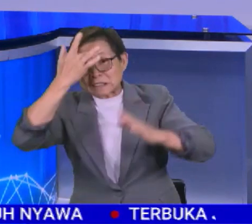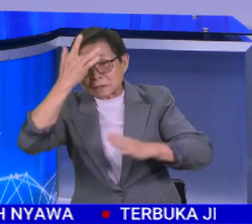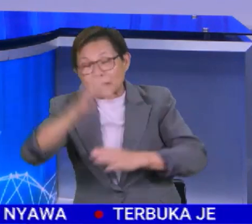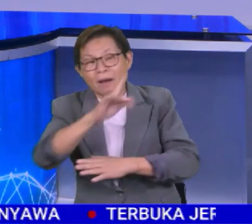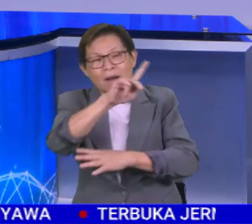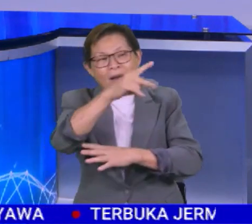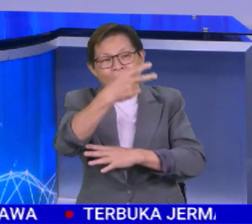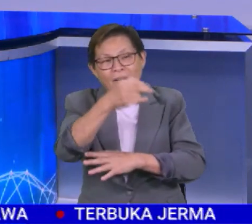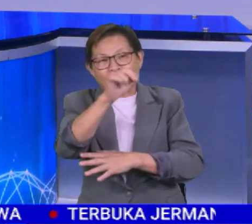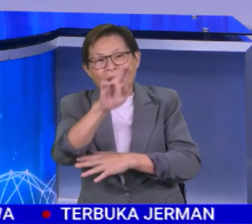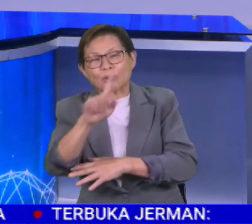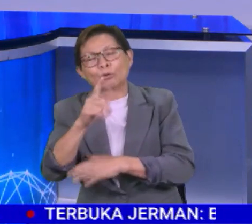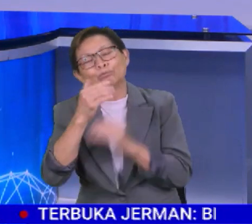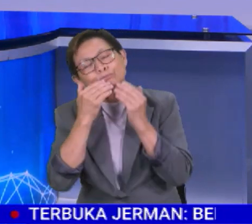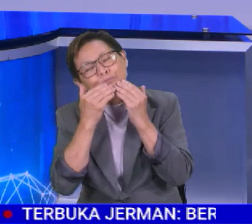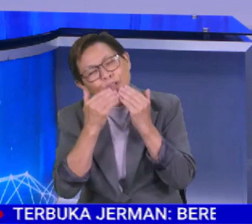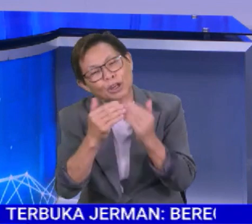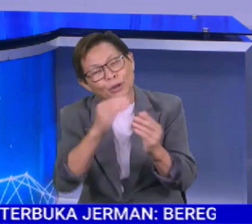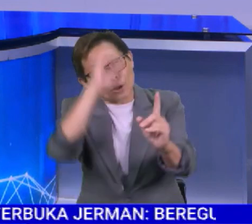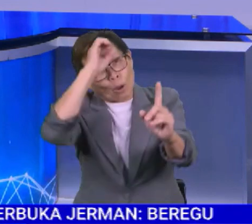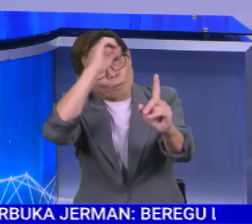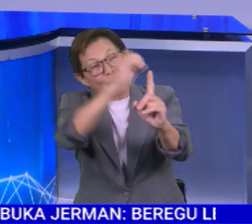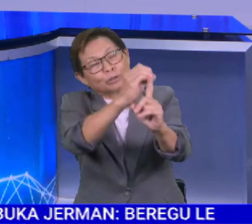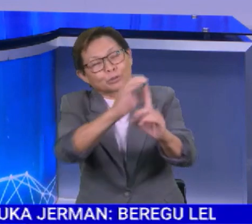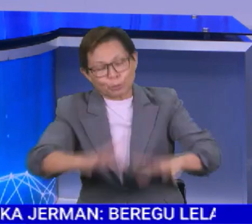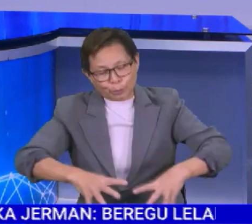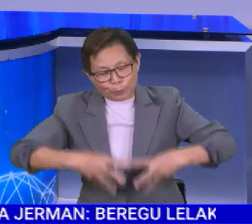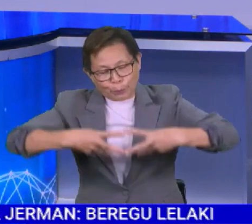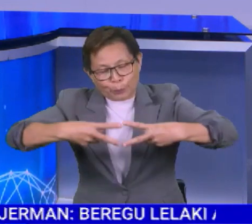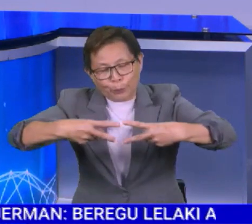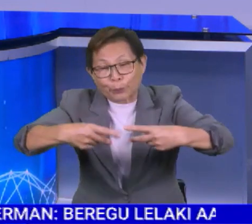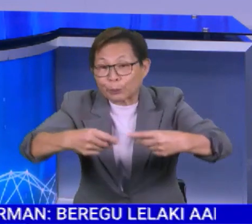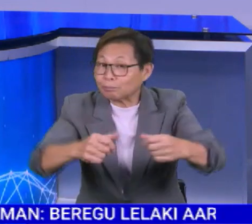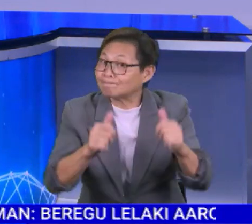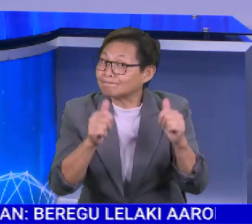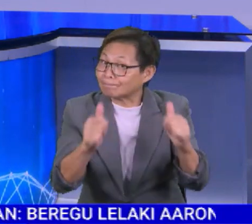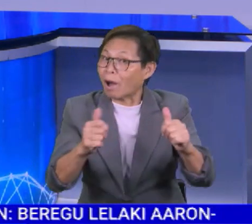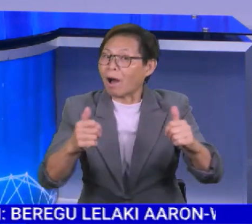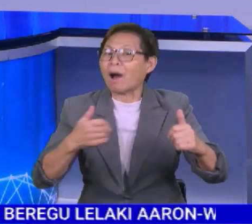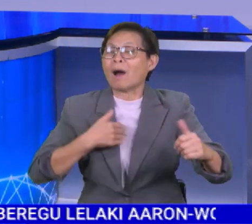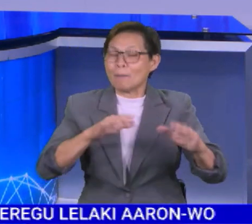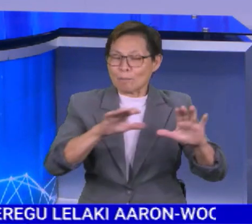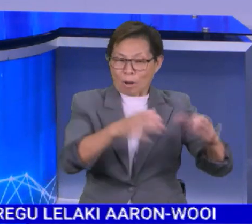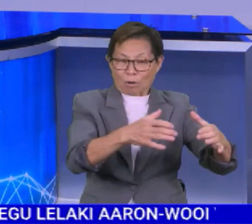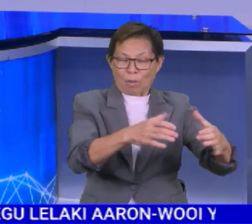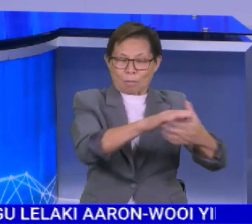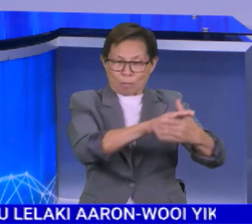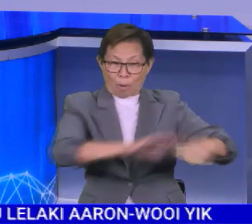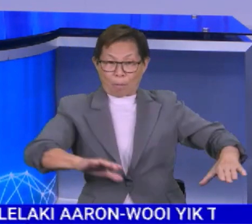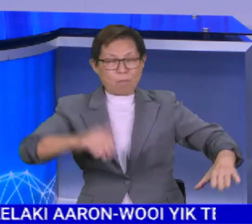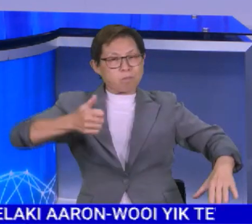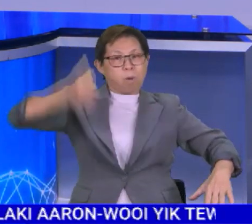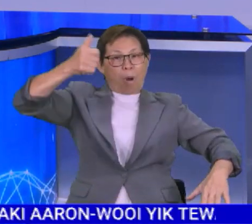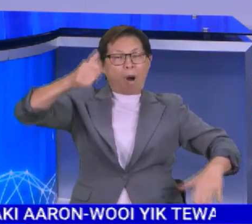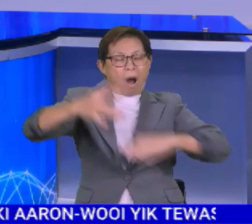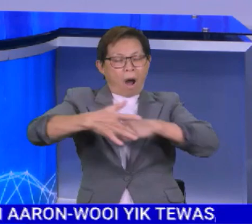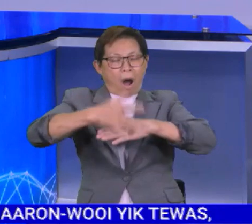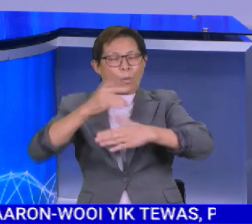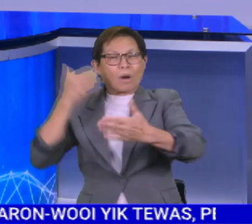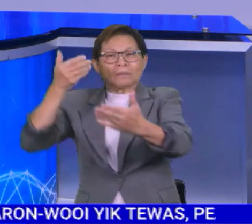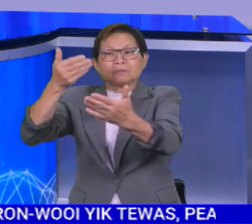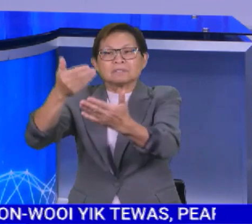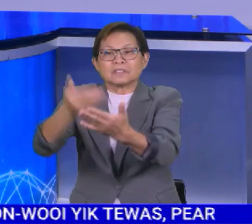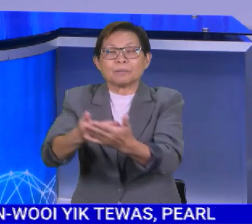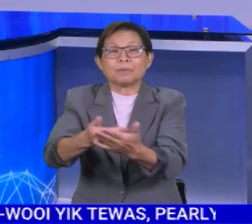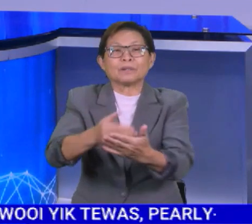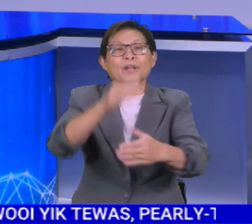Muhammad Khairul Jamil bersyukur misi berkenaan berjalan lancar, apatah lagi mereka antara pasukan penyelamat elit terawal tiba di